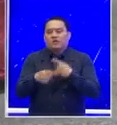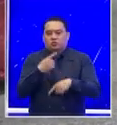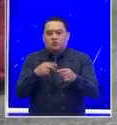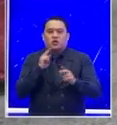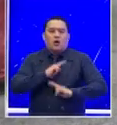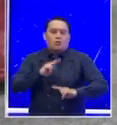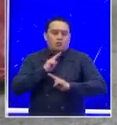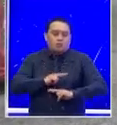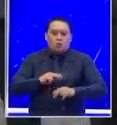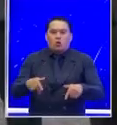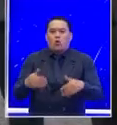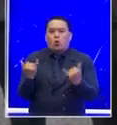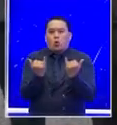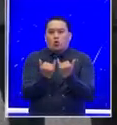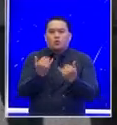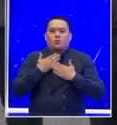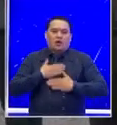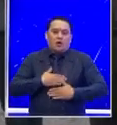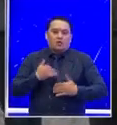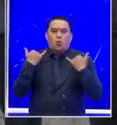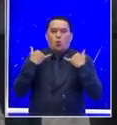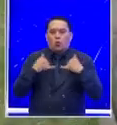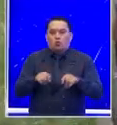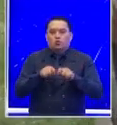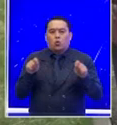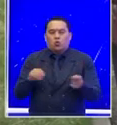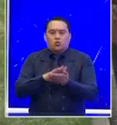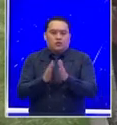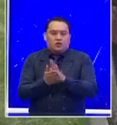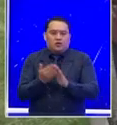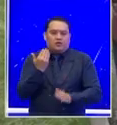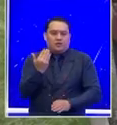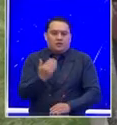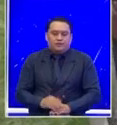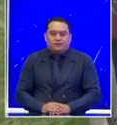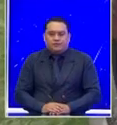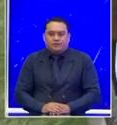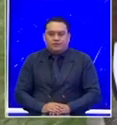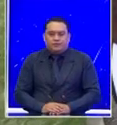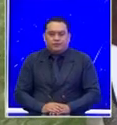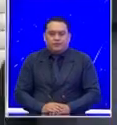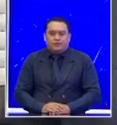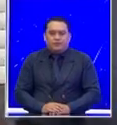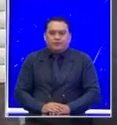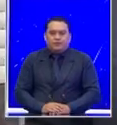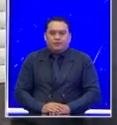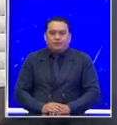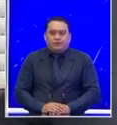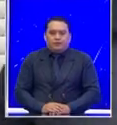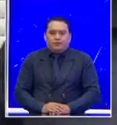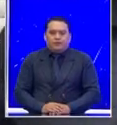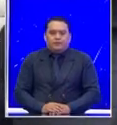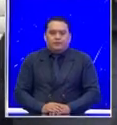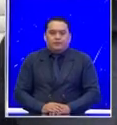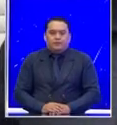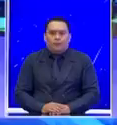работы. Столичный гость был приятно удивлен созданными условиями для врачей. Азат Жумаханов, Аманжол Жонкешев, телеканал